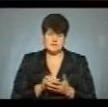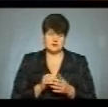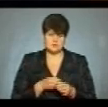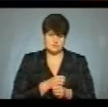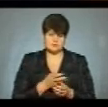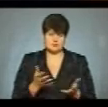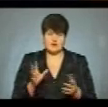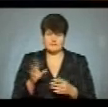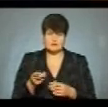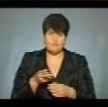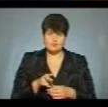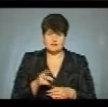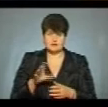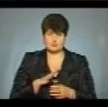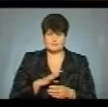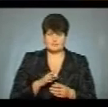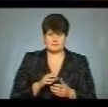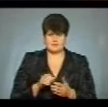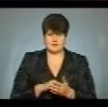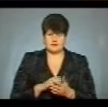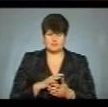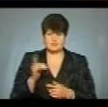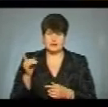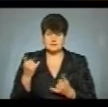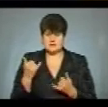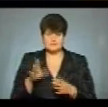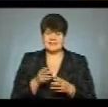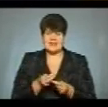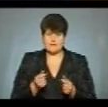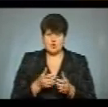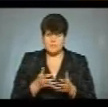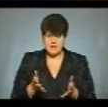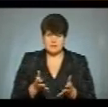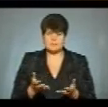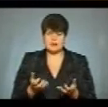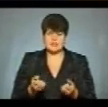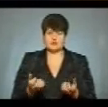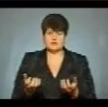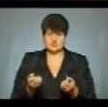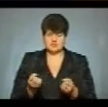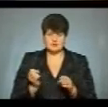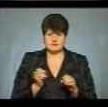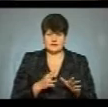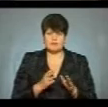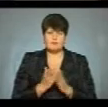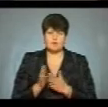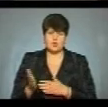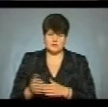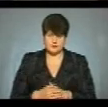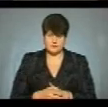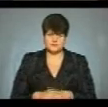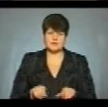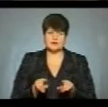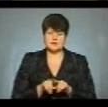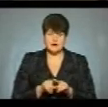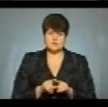всі подвійні екземпляри зберігалися там. Зараз, щоб вони просто-напросто не пропали, прийнято було рішення передати їх у бібліотеку. Також